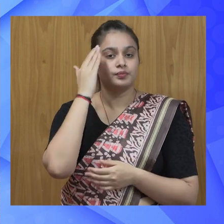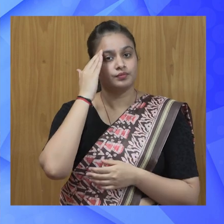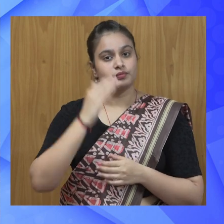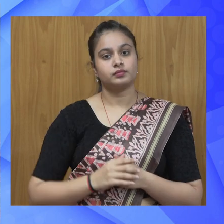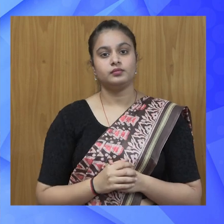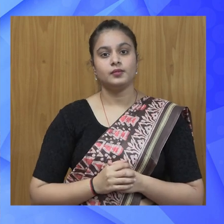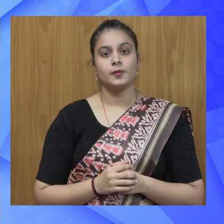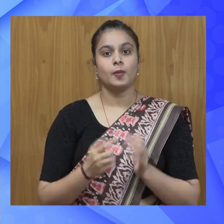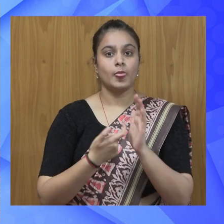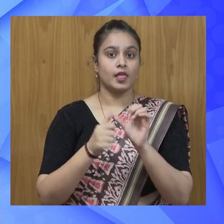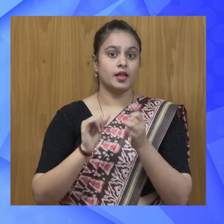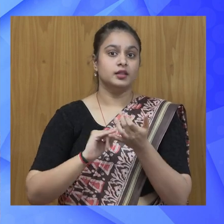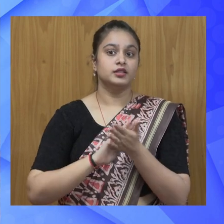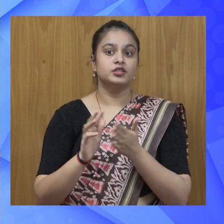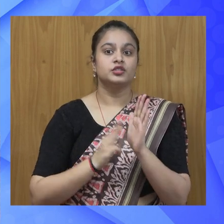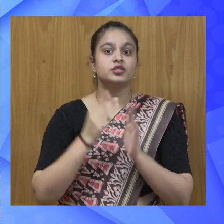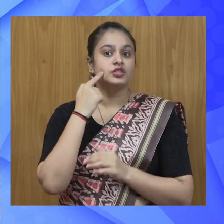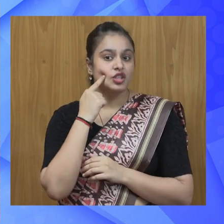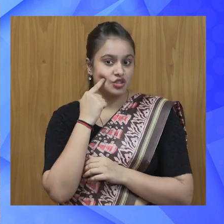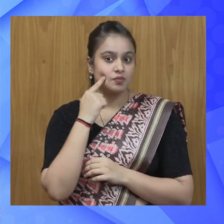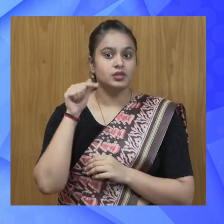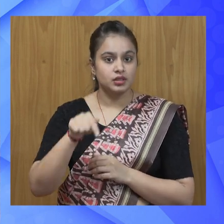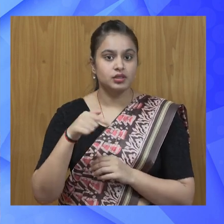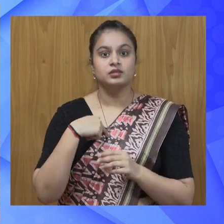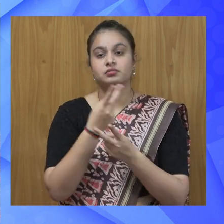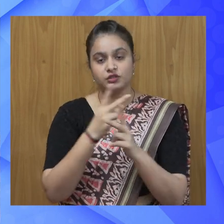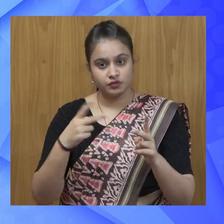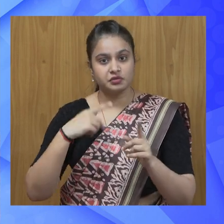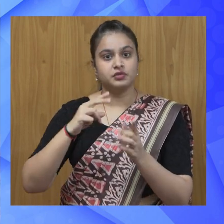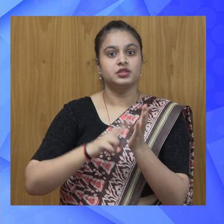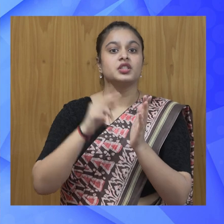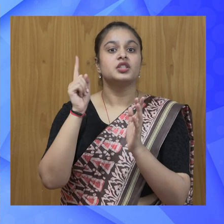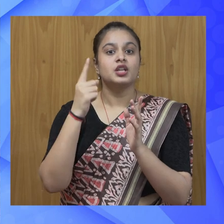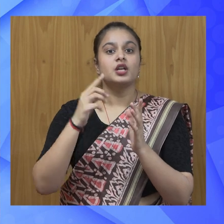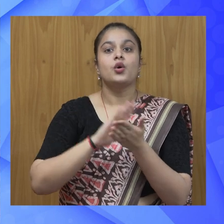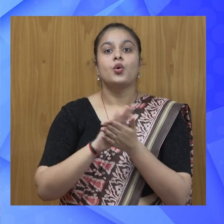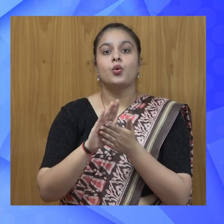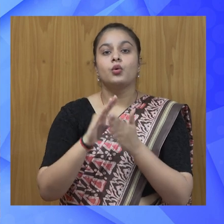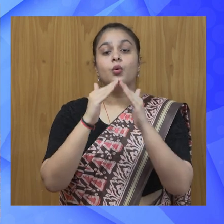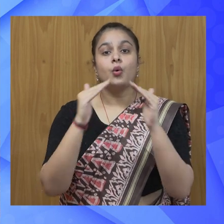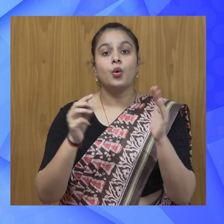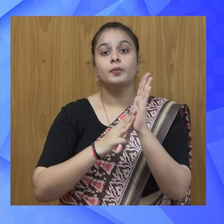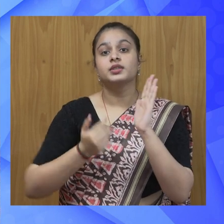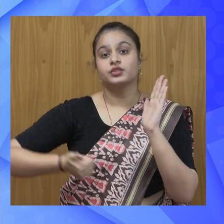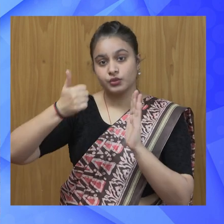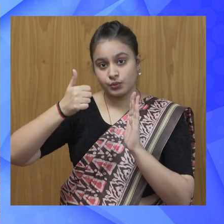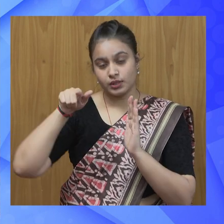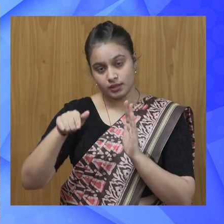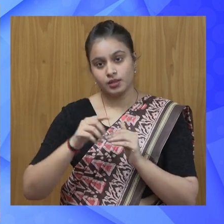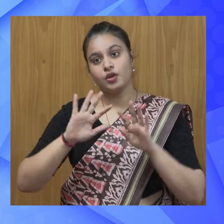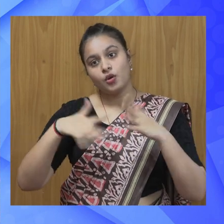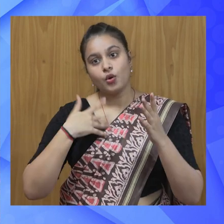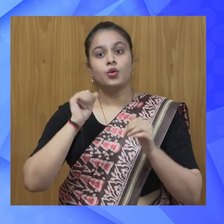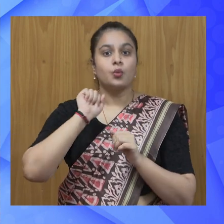रश्मि जी है वो इंडियन साइबर क्राइम सेंटर को देखती है होम मिनिस्ट्री में और वो अपने साइबर